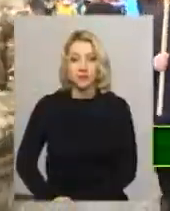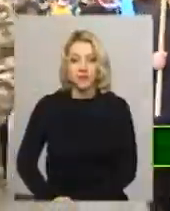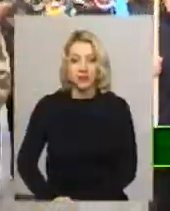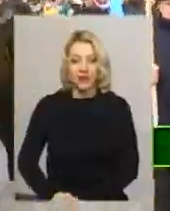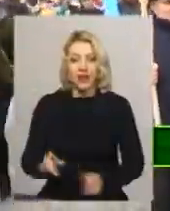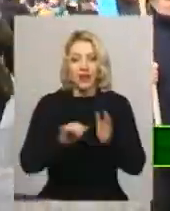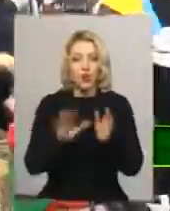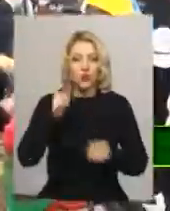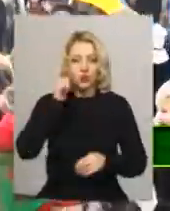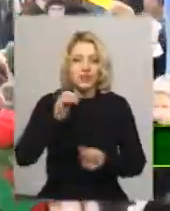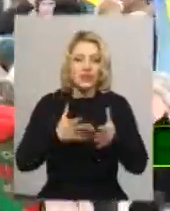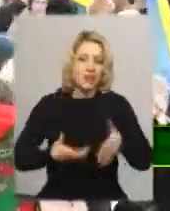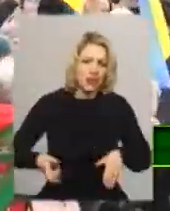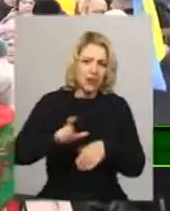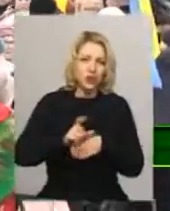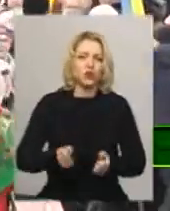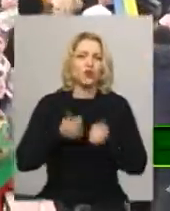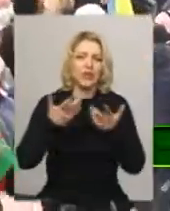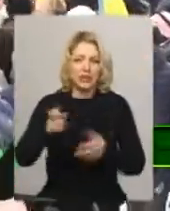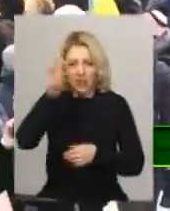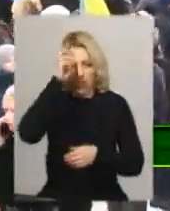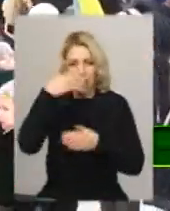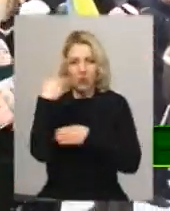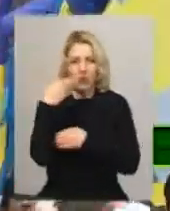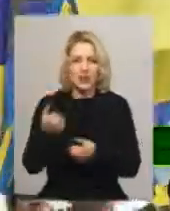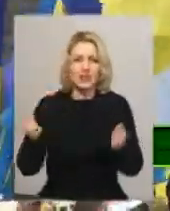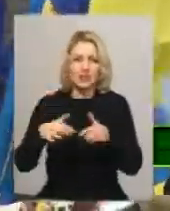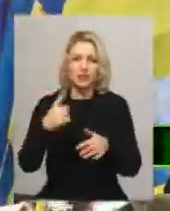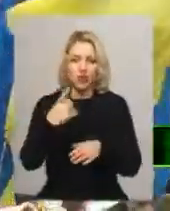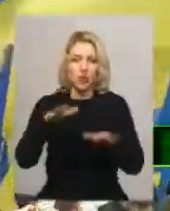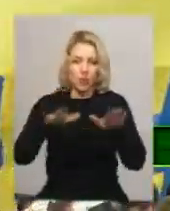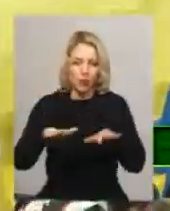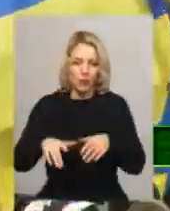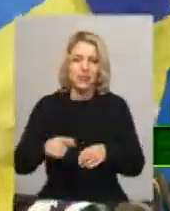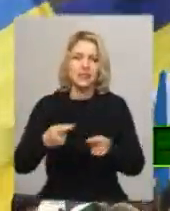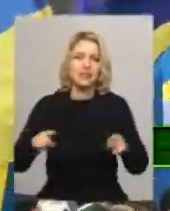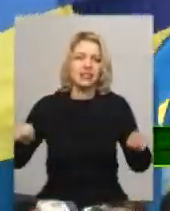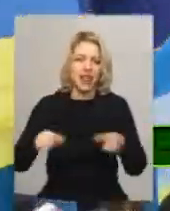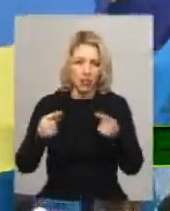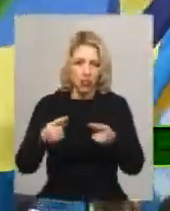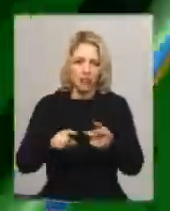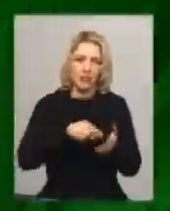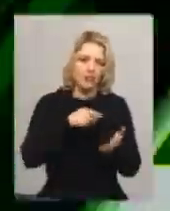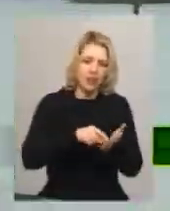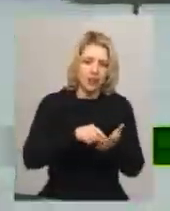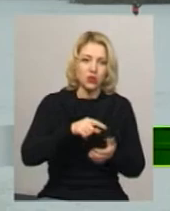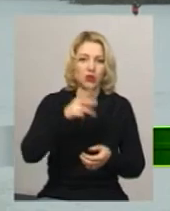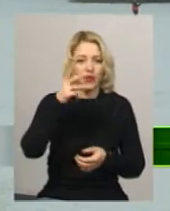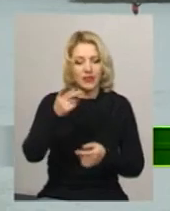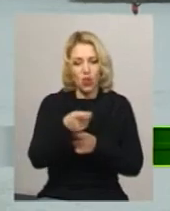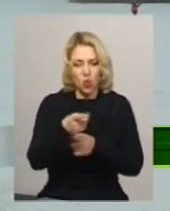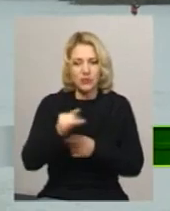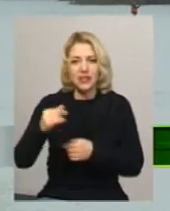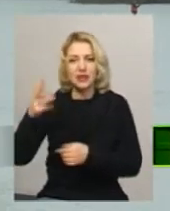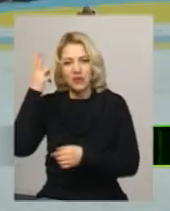Рекорд України із найбільшої кількості державних прапорів, зібраних в одному місті, встановили жителі Хмельницької та Тернопільської областей.